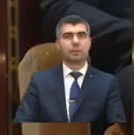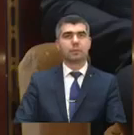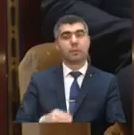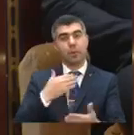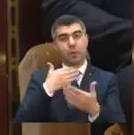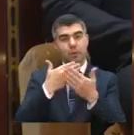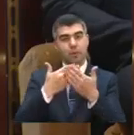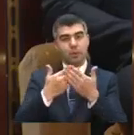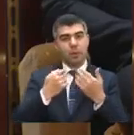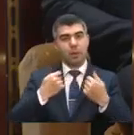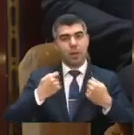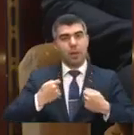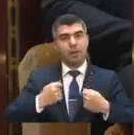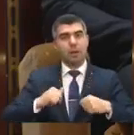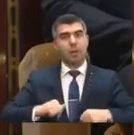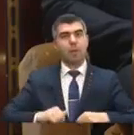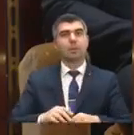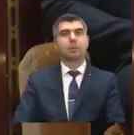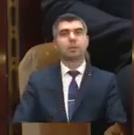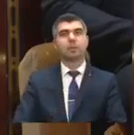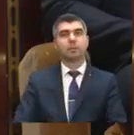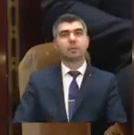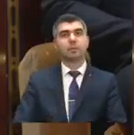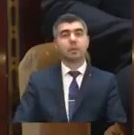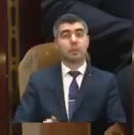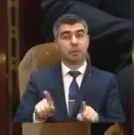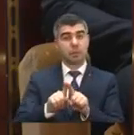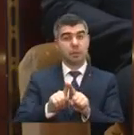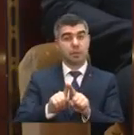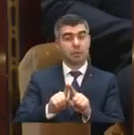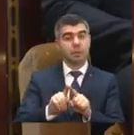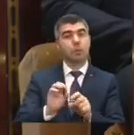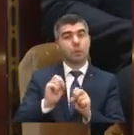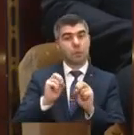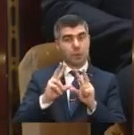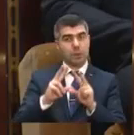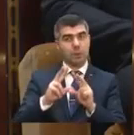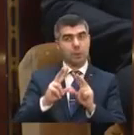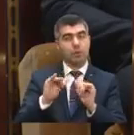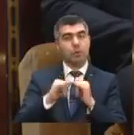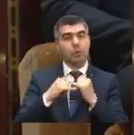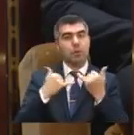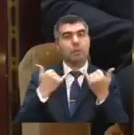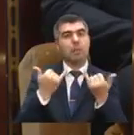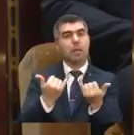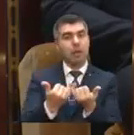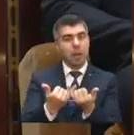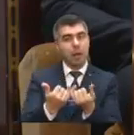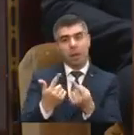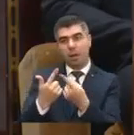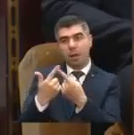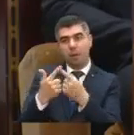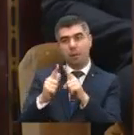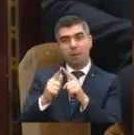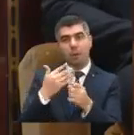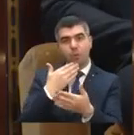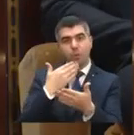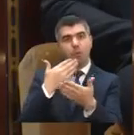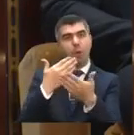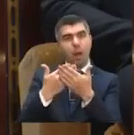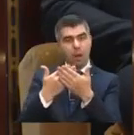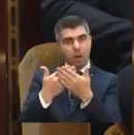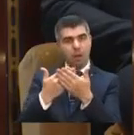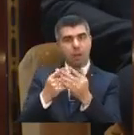شكرا السيد الرئيس. السيد الوزير، عقدتم مشكورين العديد من الاجتماعات في مع مهنية قطاع النقل